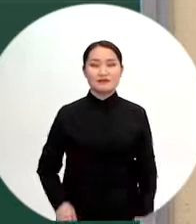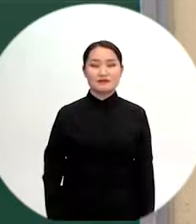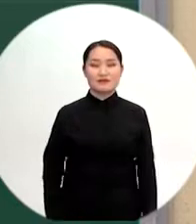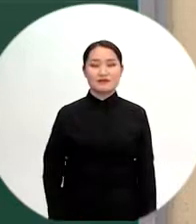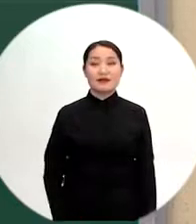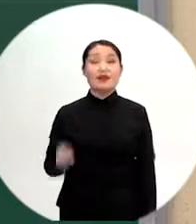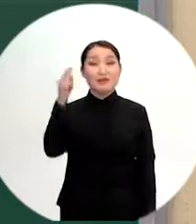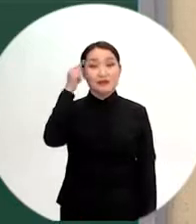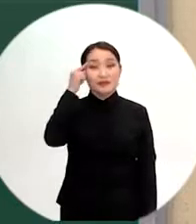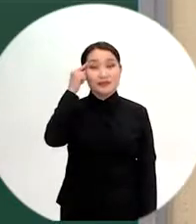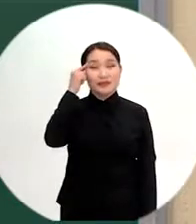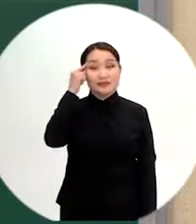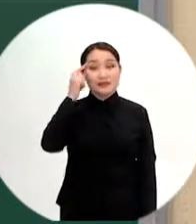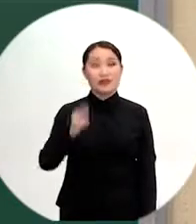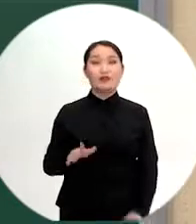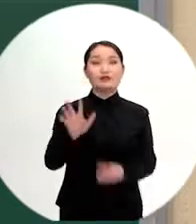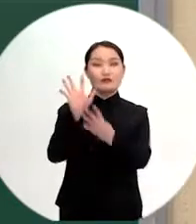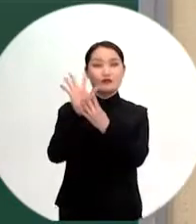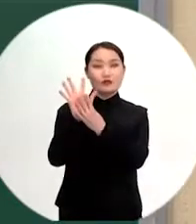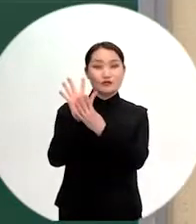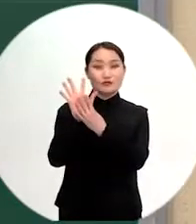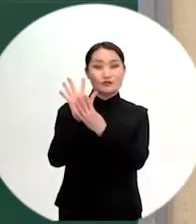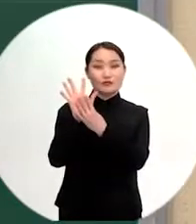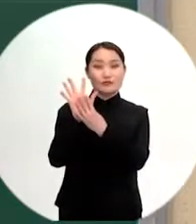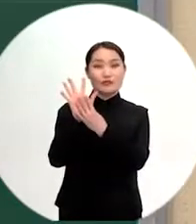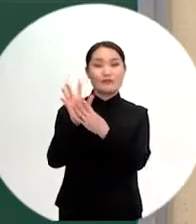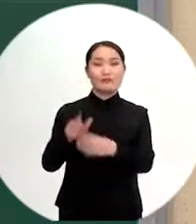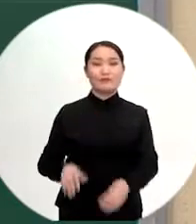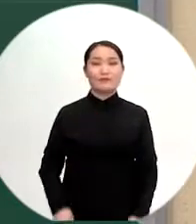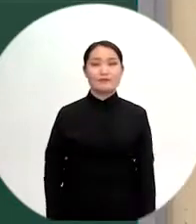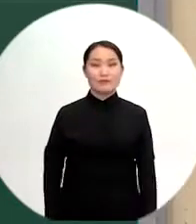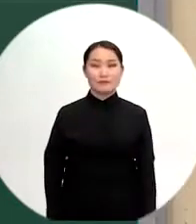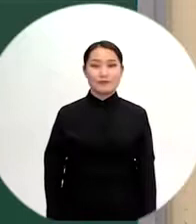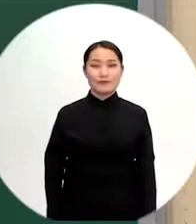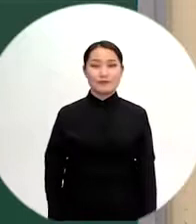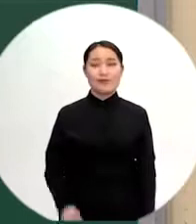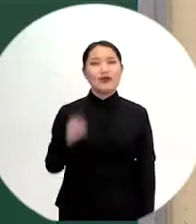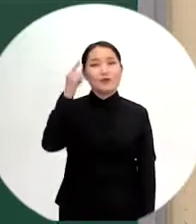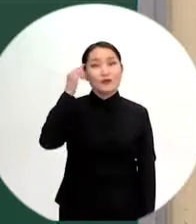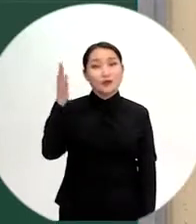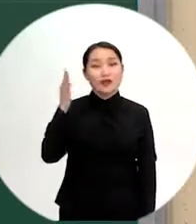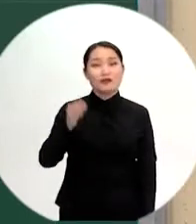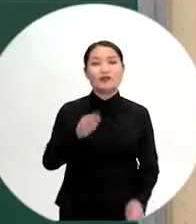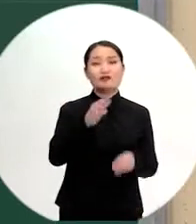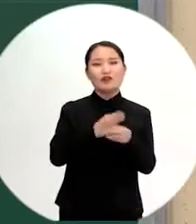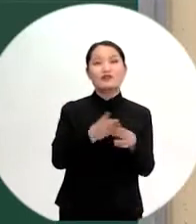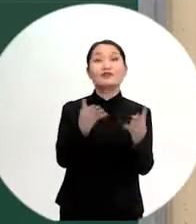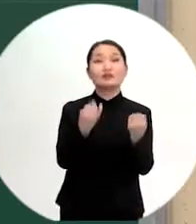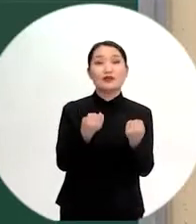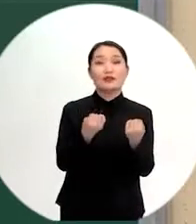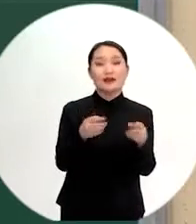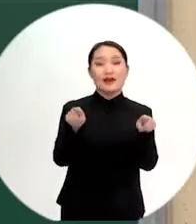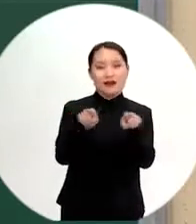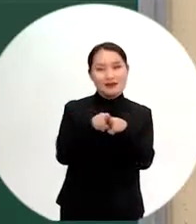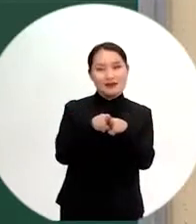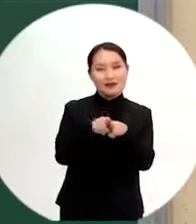Мэддэж буй нэмэгдүхүүн маань 9 учраас мэддэггүй байгаа нэмэгдэхүүн маань